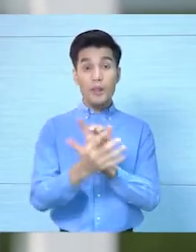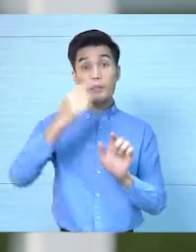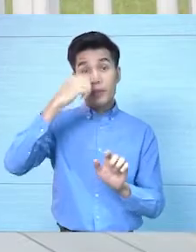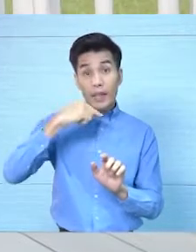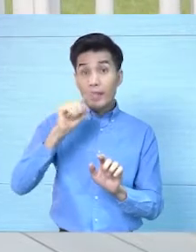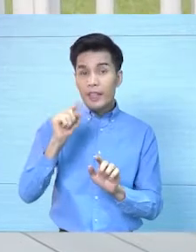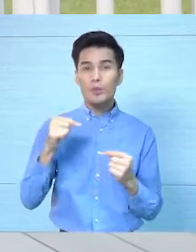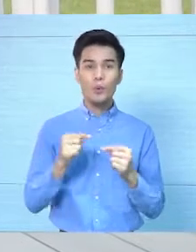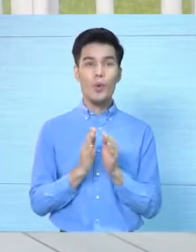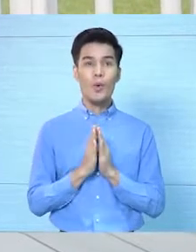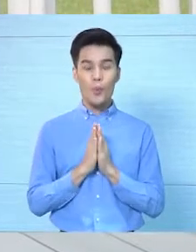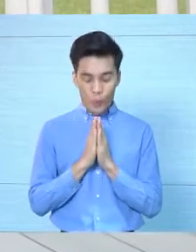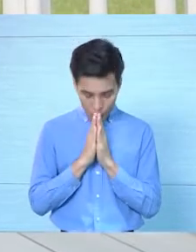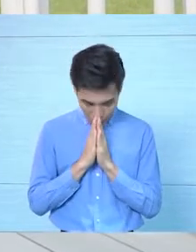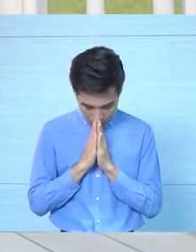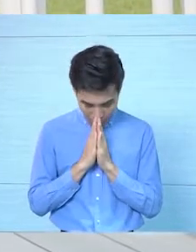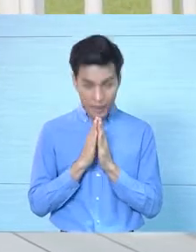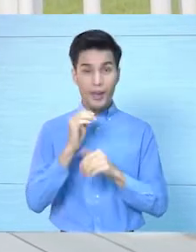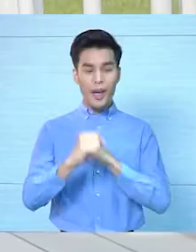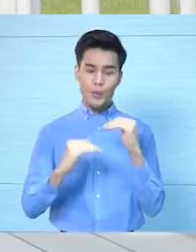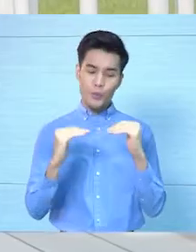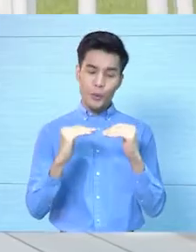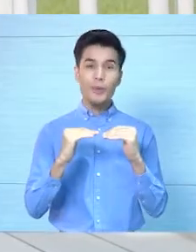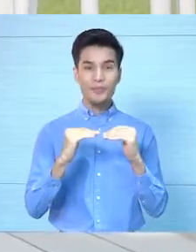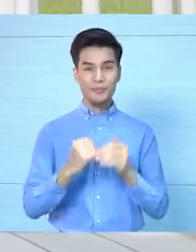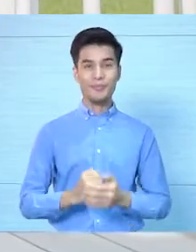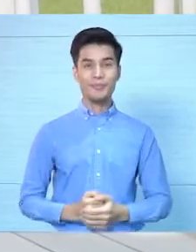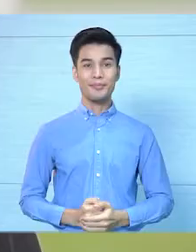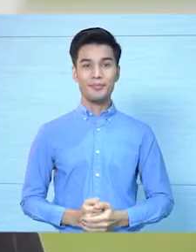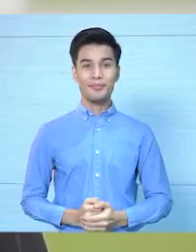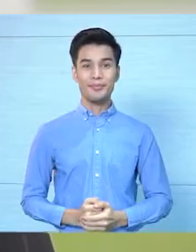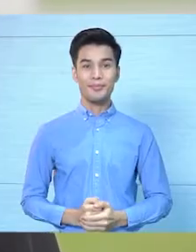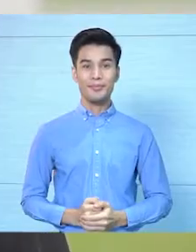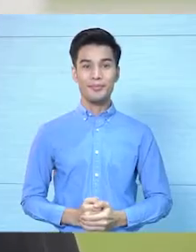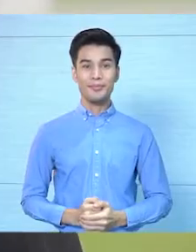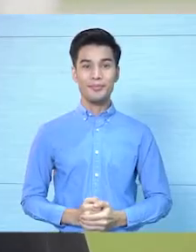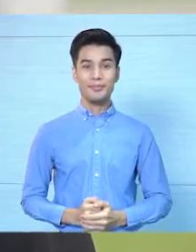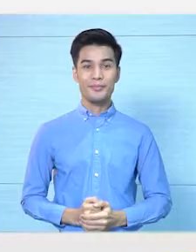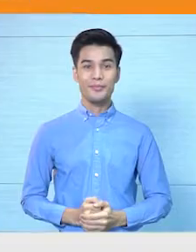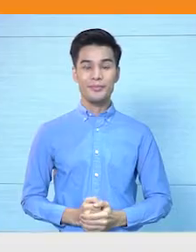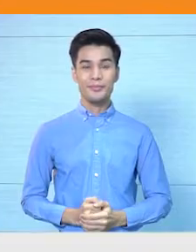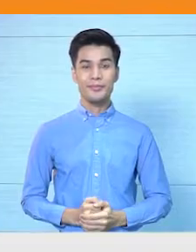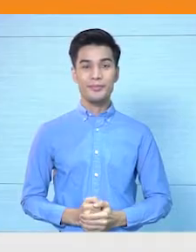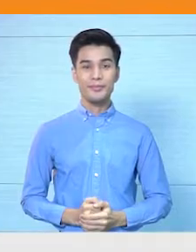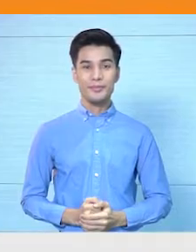ตล์ไทยๆเราเรียกกันว่าการไหว้ผู้ที่อยู่ระดับเดียวกับเราครับ